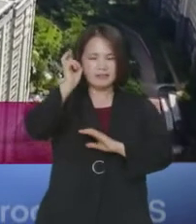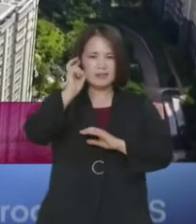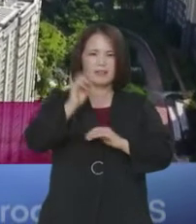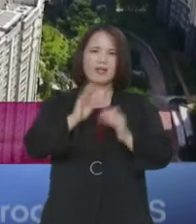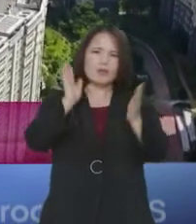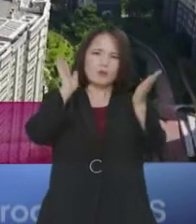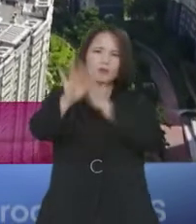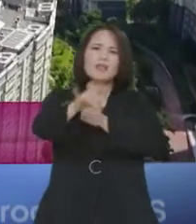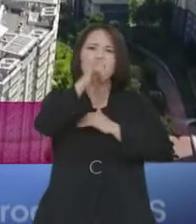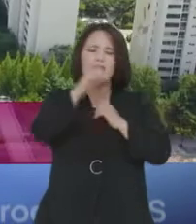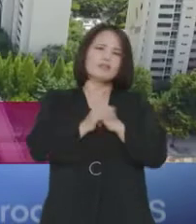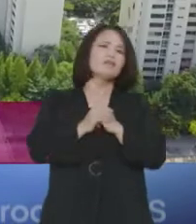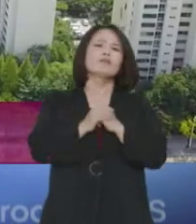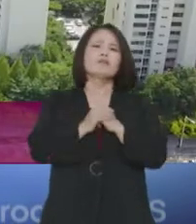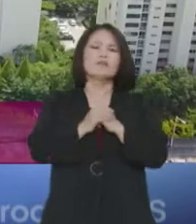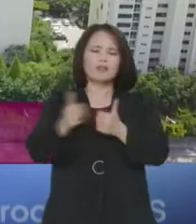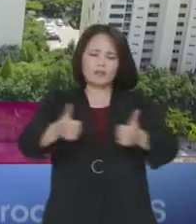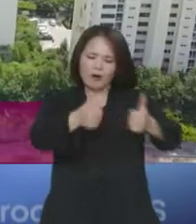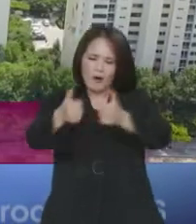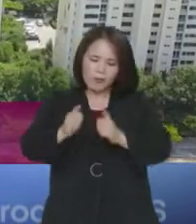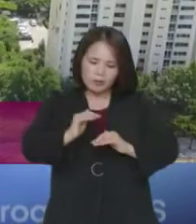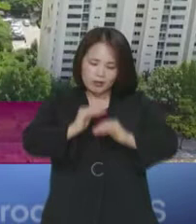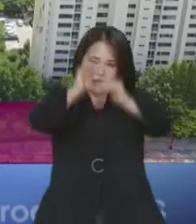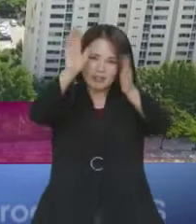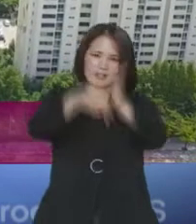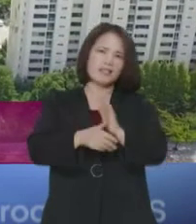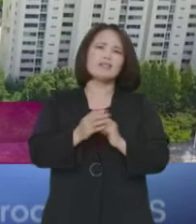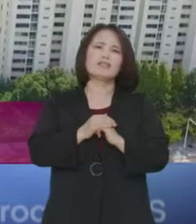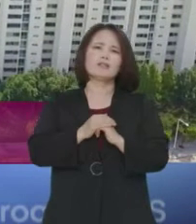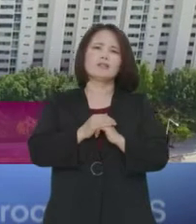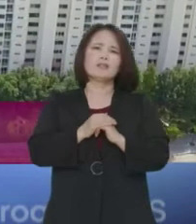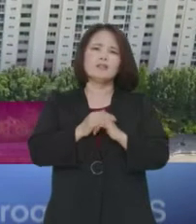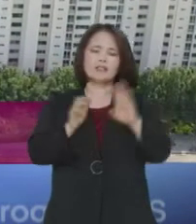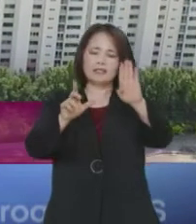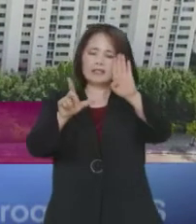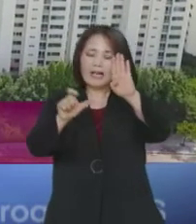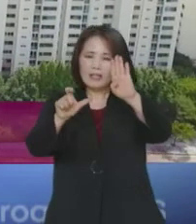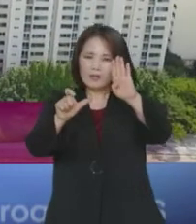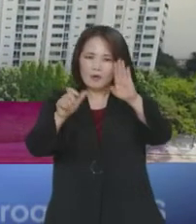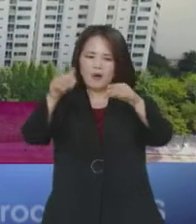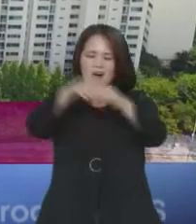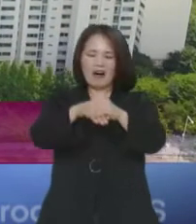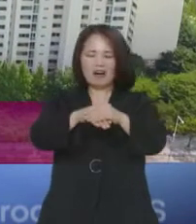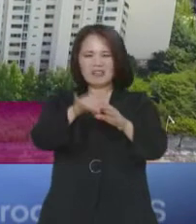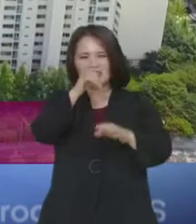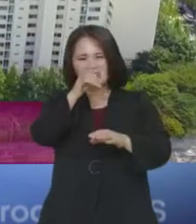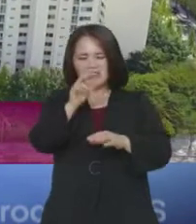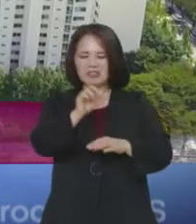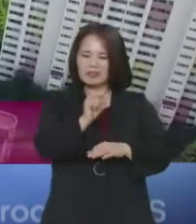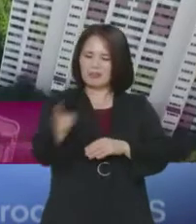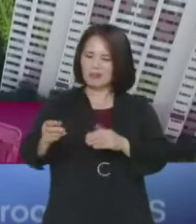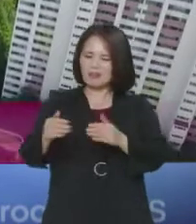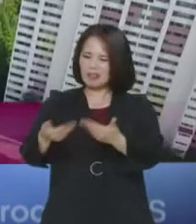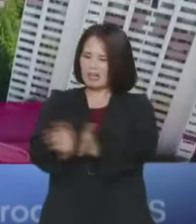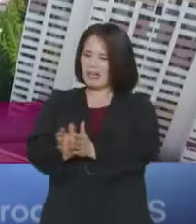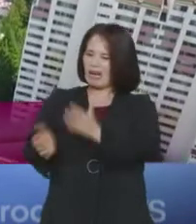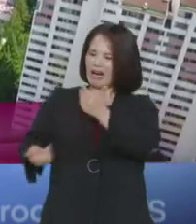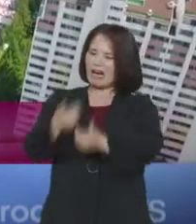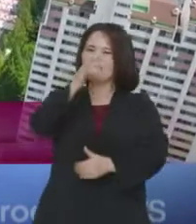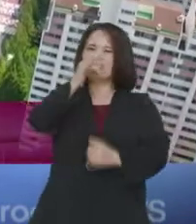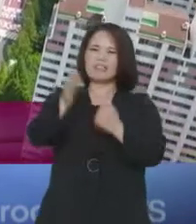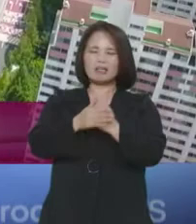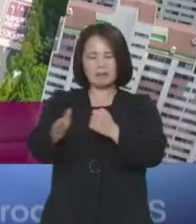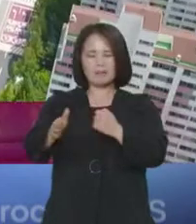이후에 열린 그 정정 청첩 이 과정에서 사이로 총통을 치료하는 여당이 날 책을 표하면서 이들 지역이 죄 된 것으로